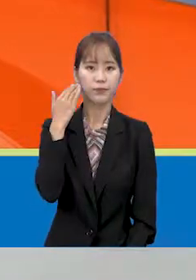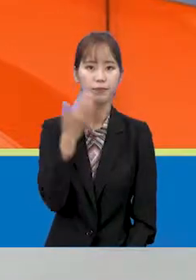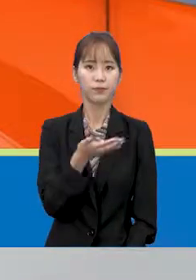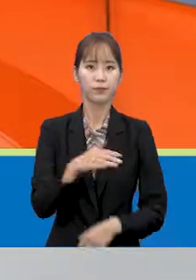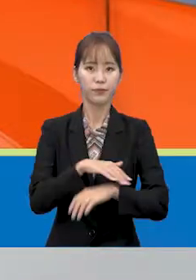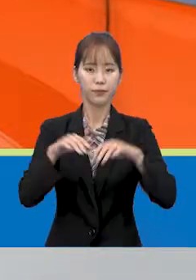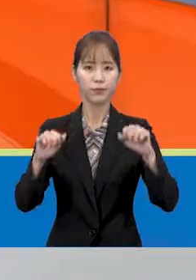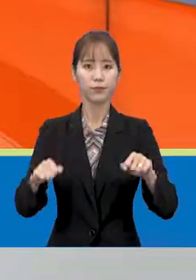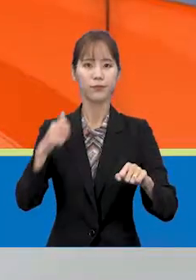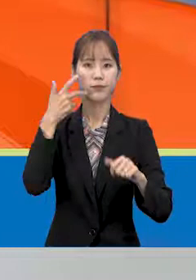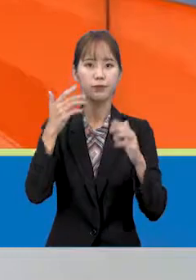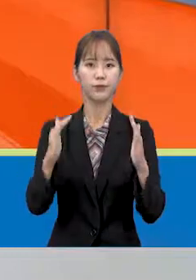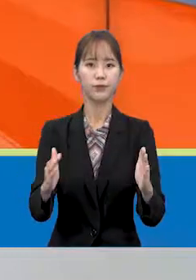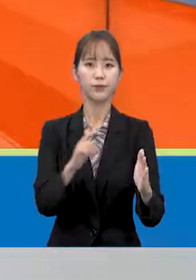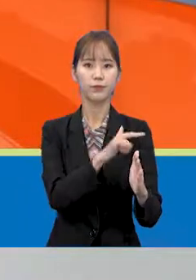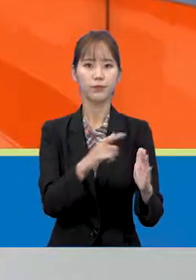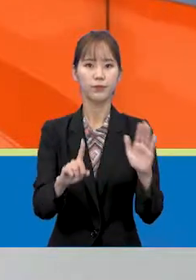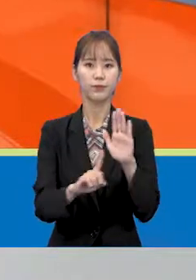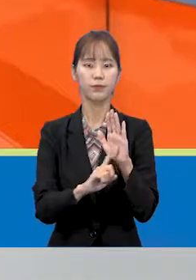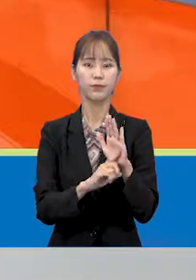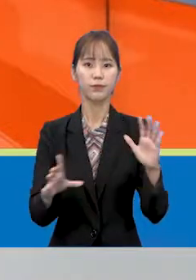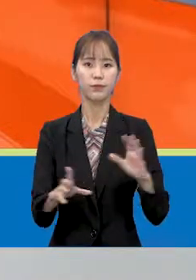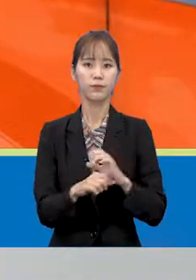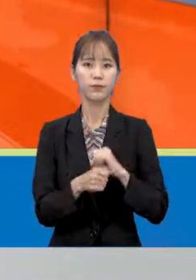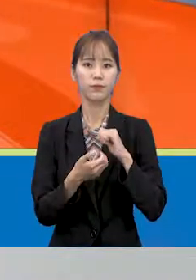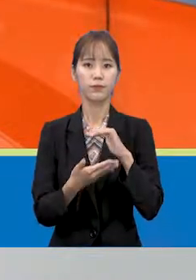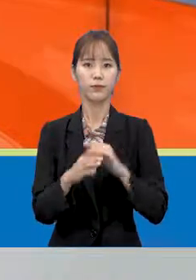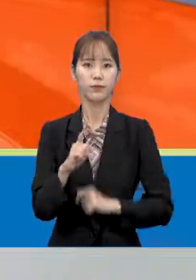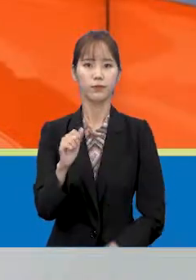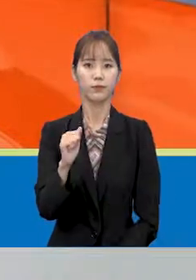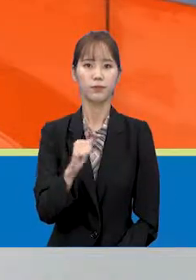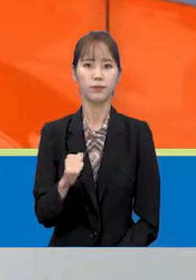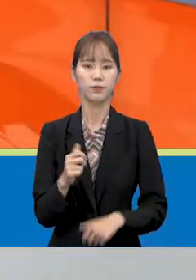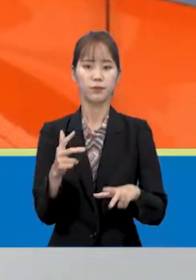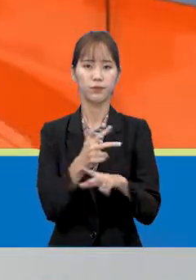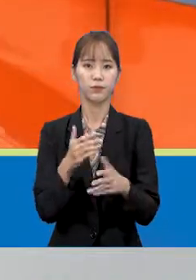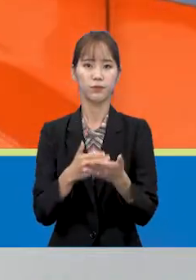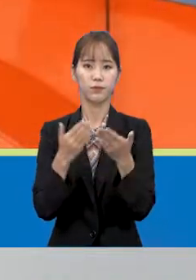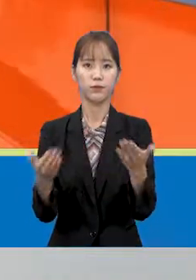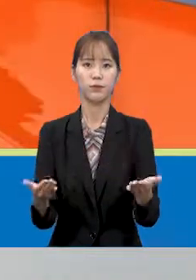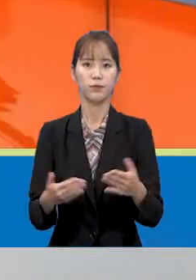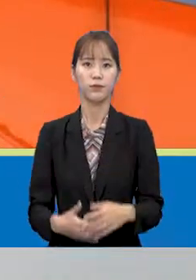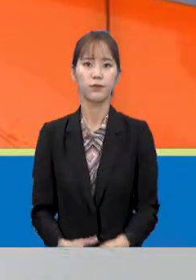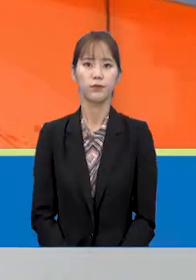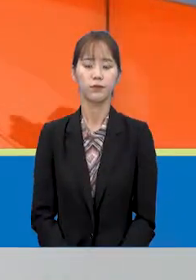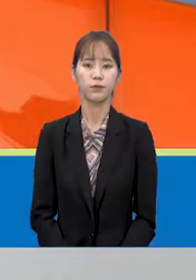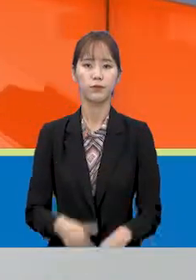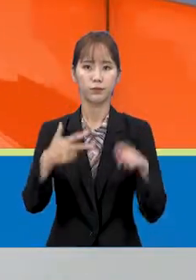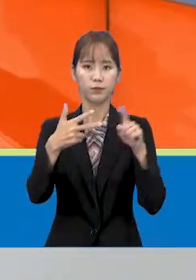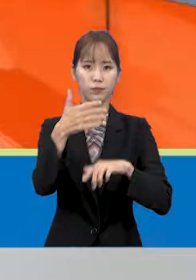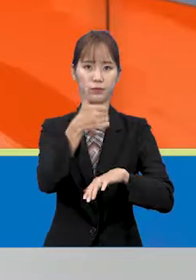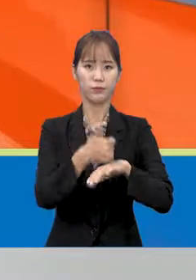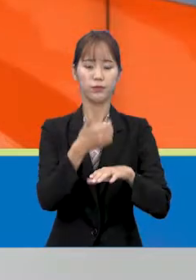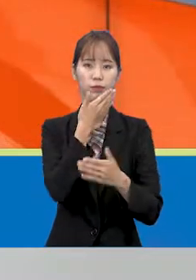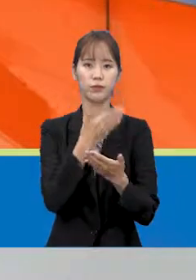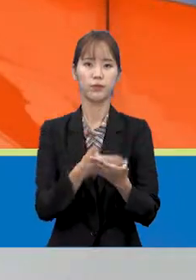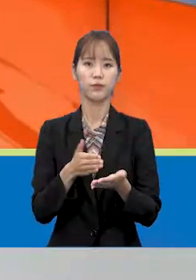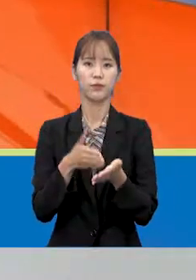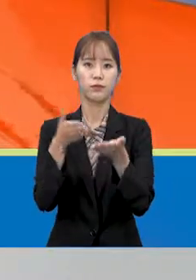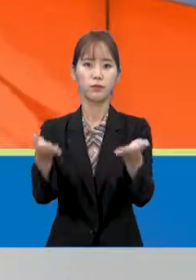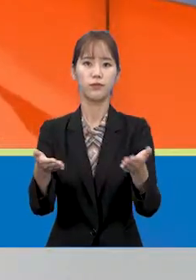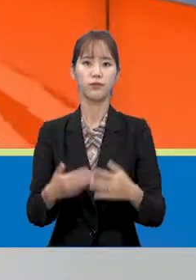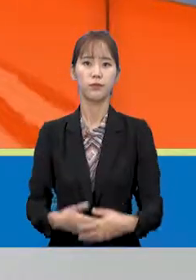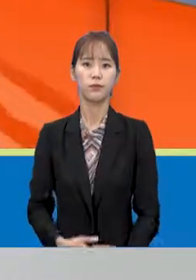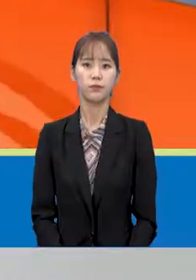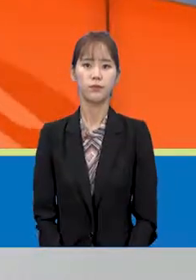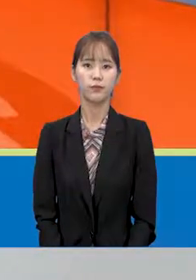여러분 안녕하십니까? 한 주간의 다양하고 생생한 소식을 모아 전해드리는 DBS 주간 뉴스입니다. 동대문구의 7월 다섯째